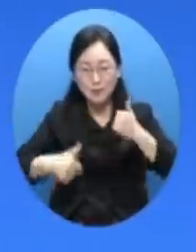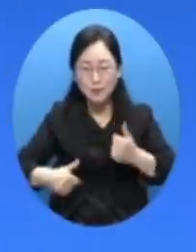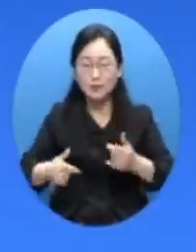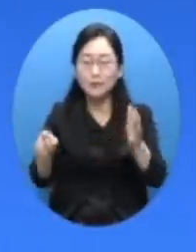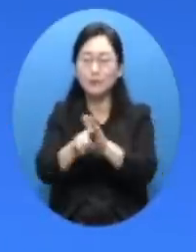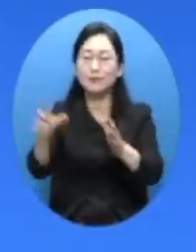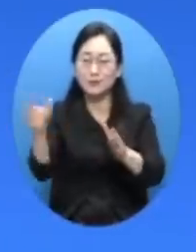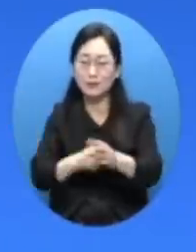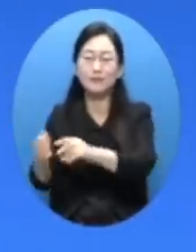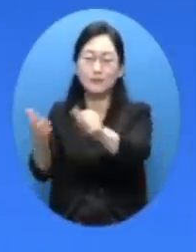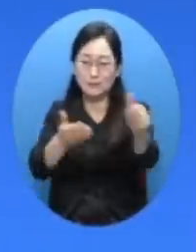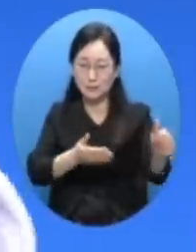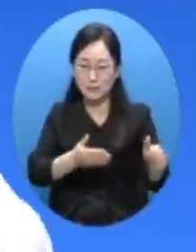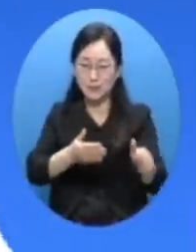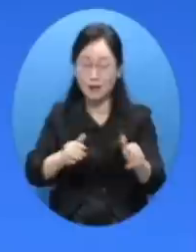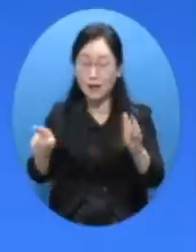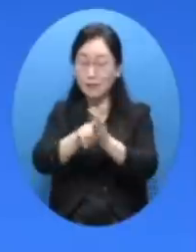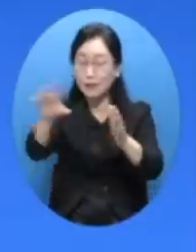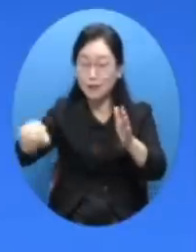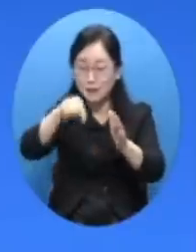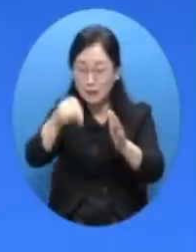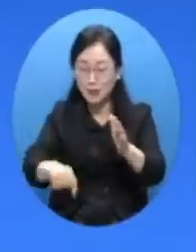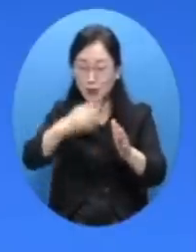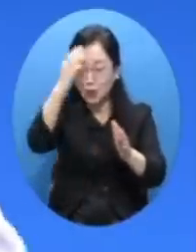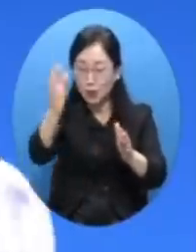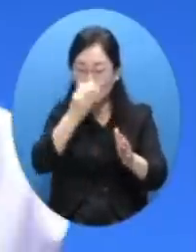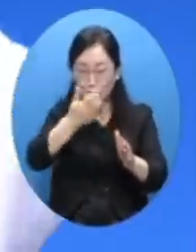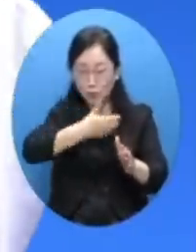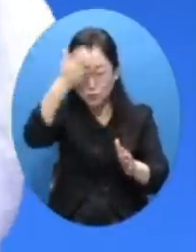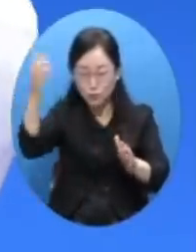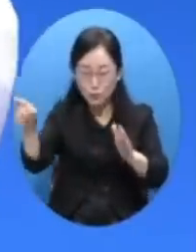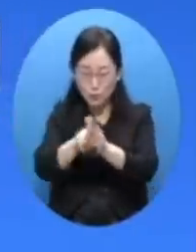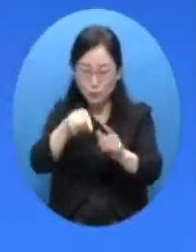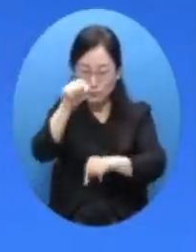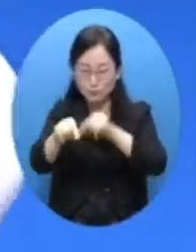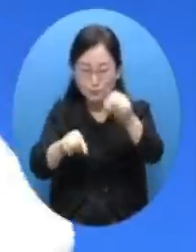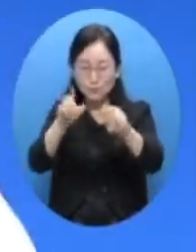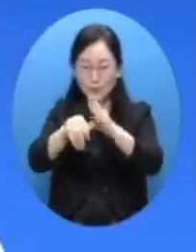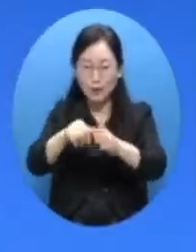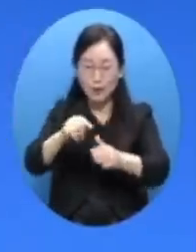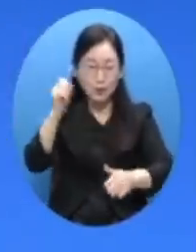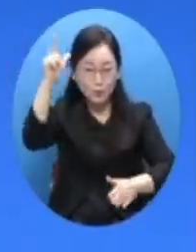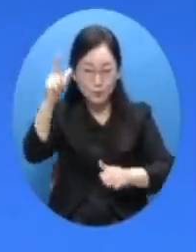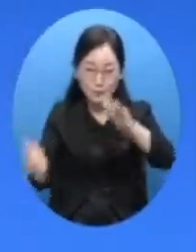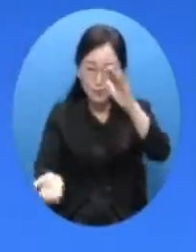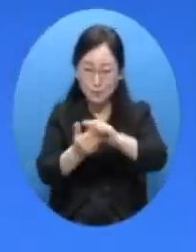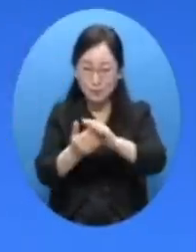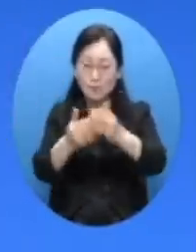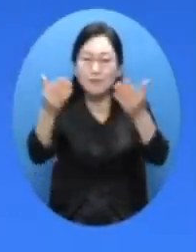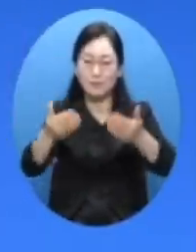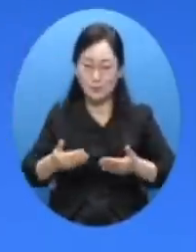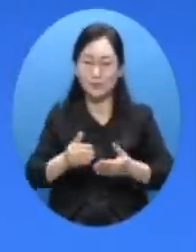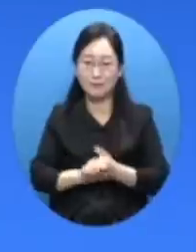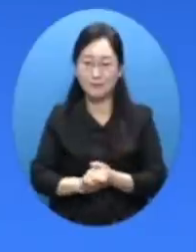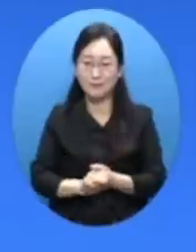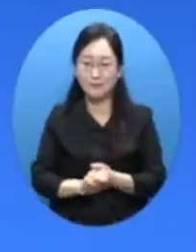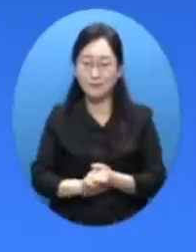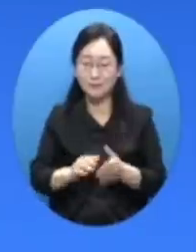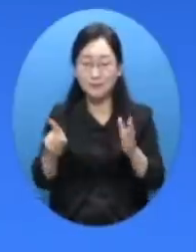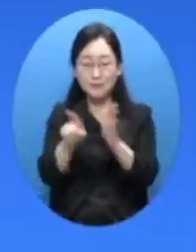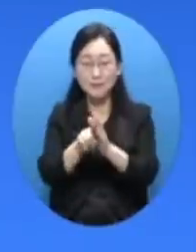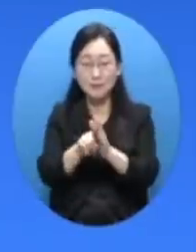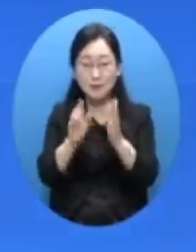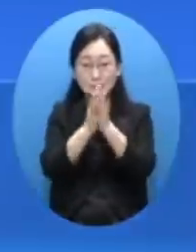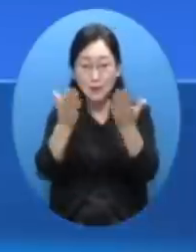믿음의 사람이 되어야 됩니다. 믿음 안에서 걸어간 꿈을 꾸고 믿고 나갈 때 하나님의 위대한 역사가 우리 삶 가운데 이루어지게 되는 것입니다. 믿음장